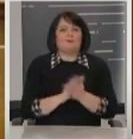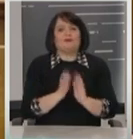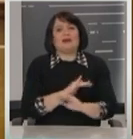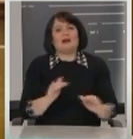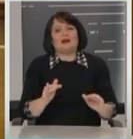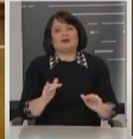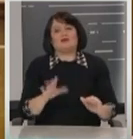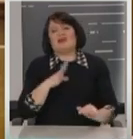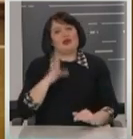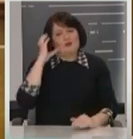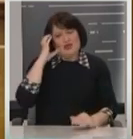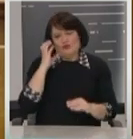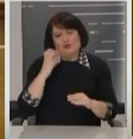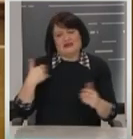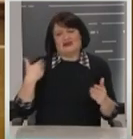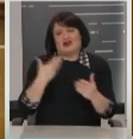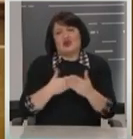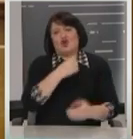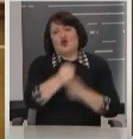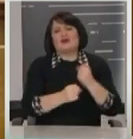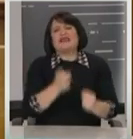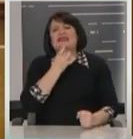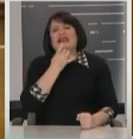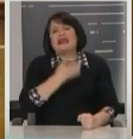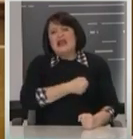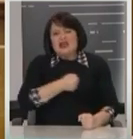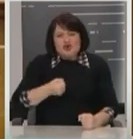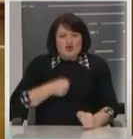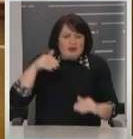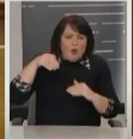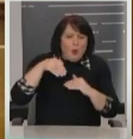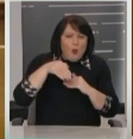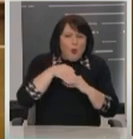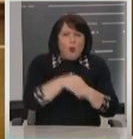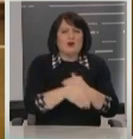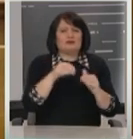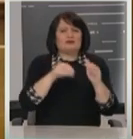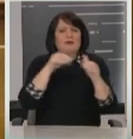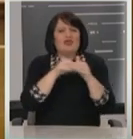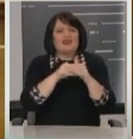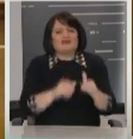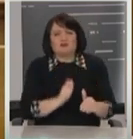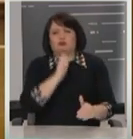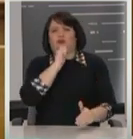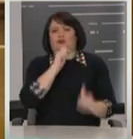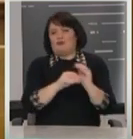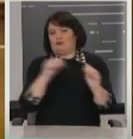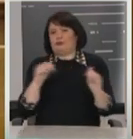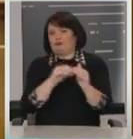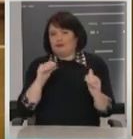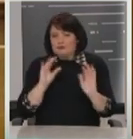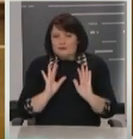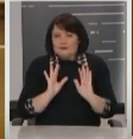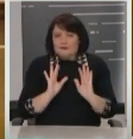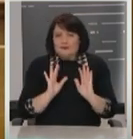δεν θα θέλει να τη θυμάται. Μια εποχή σκληρής λιτότητας, βαθιάς ύφεσης, από επένδυσης και ιδίως τα πρώτα